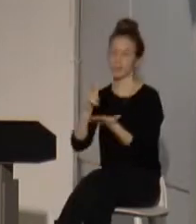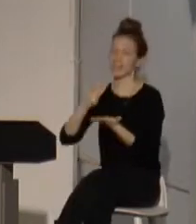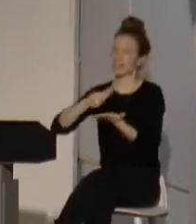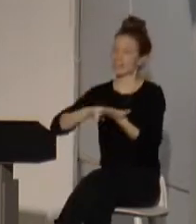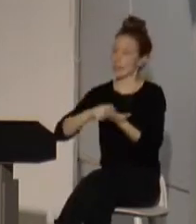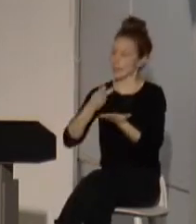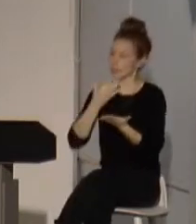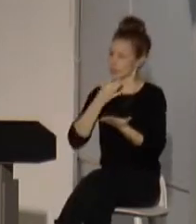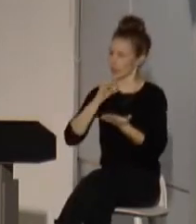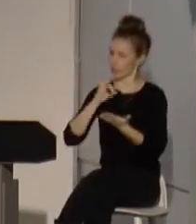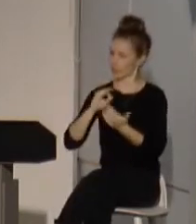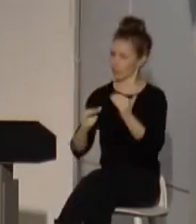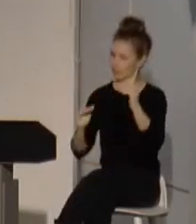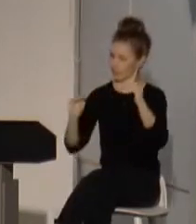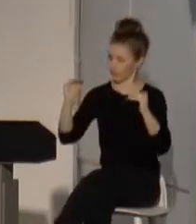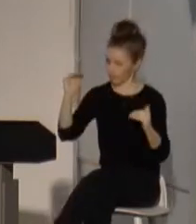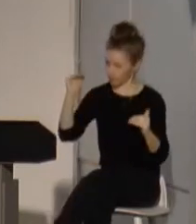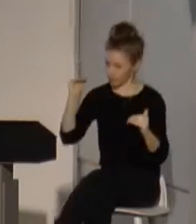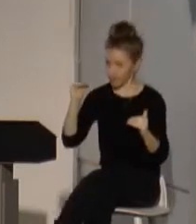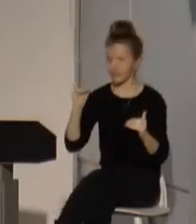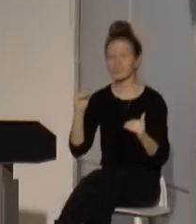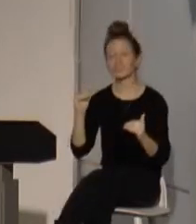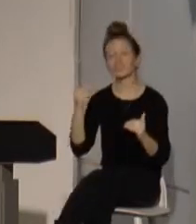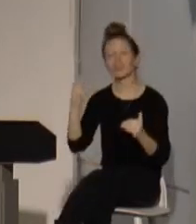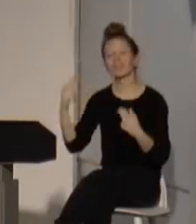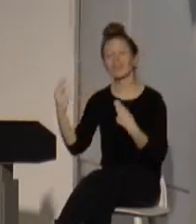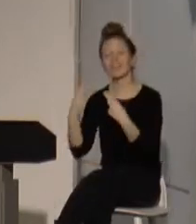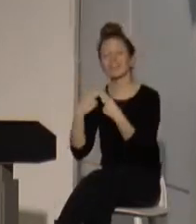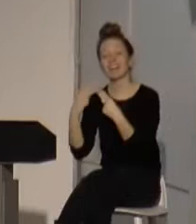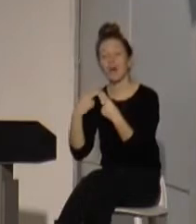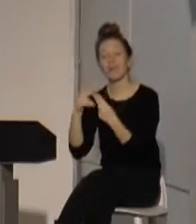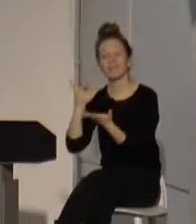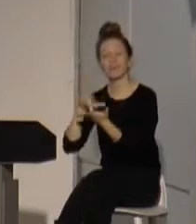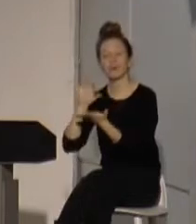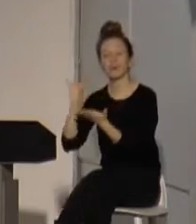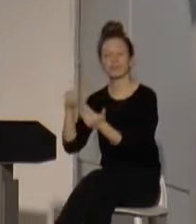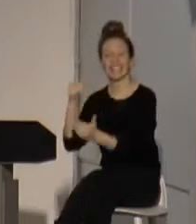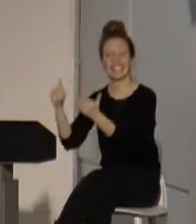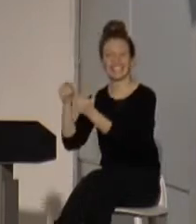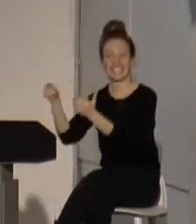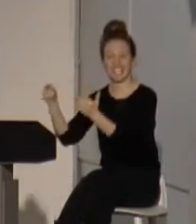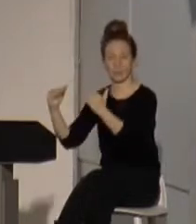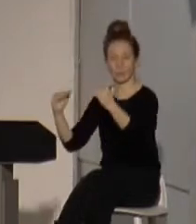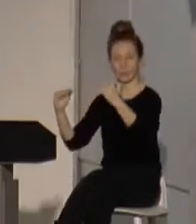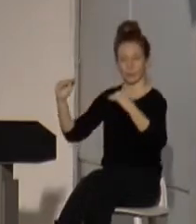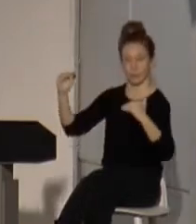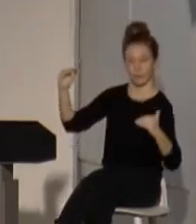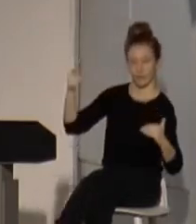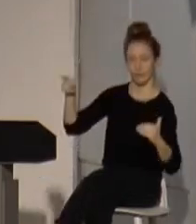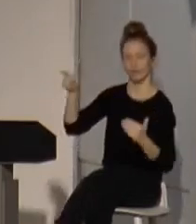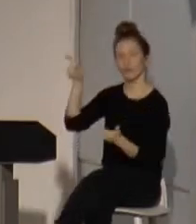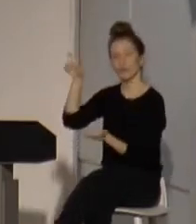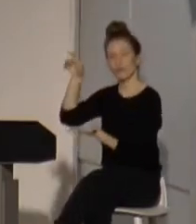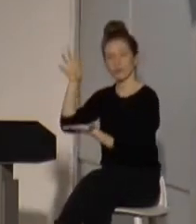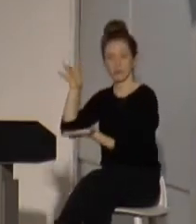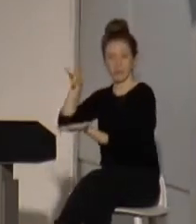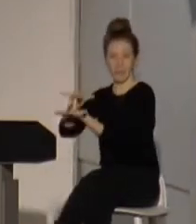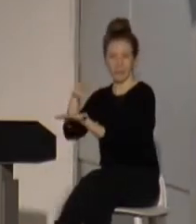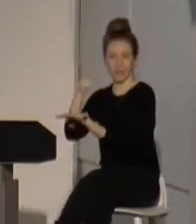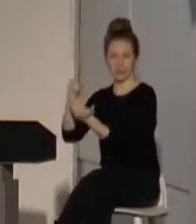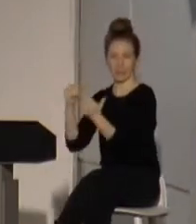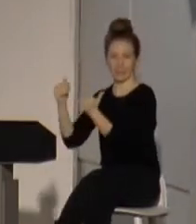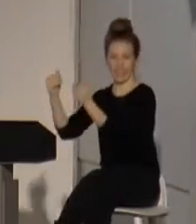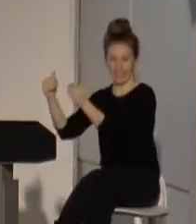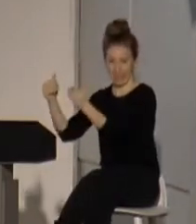וטוב יותר, וקרוב יותר למקום של ההתקדמות, כן? הוא בעמדה מתקדמת יותר, והציר